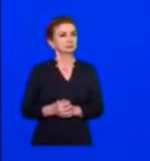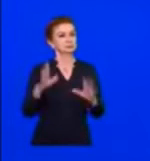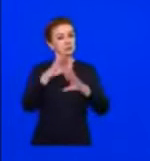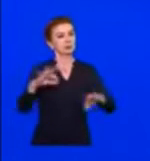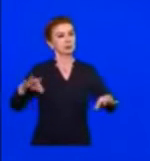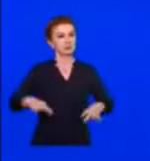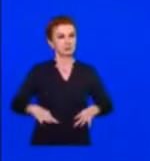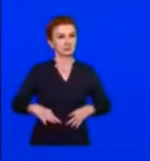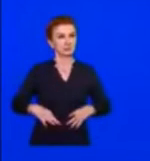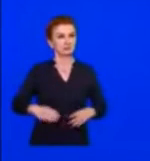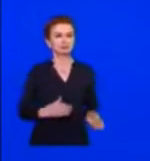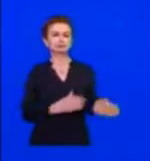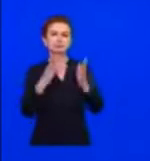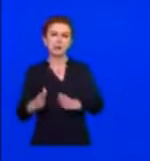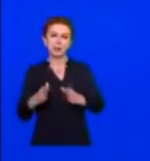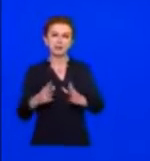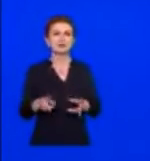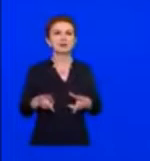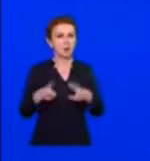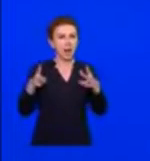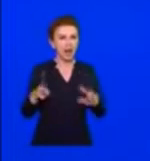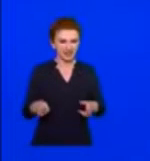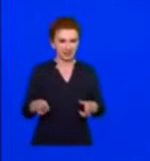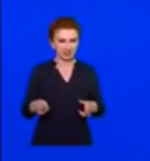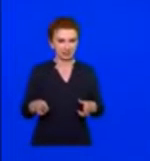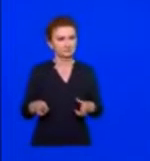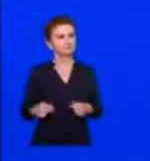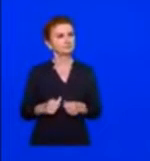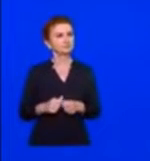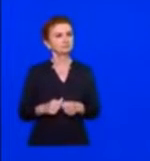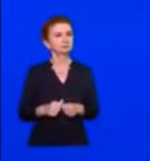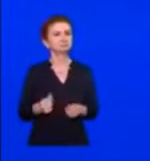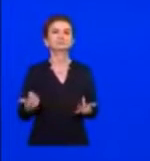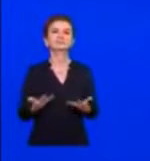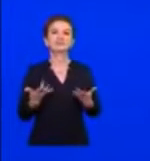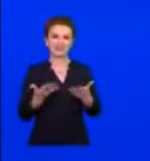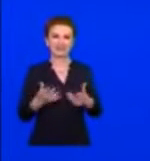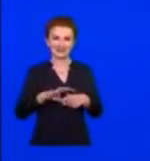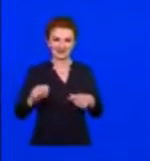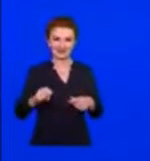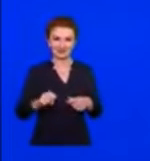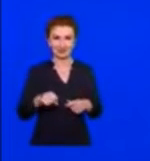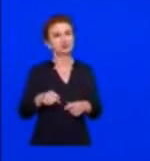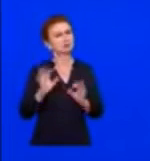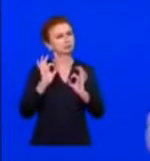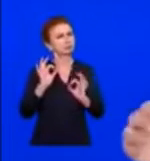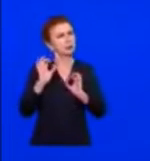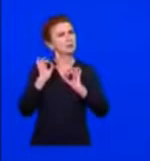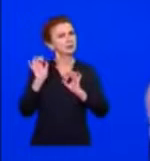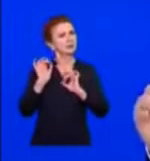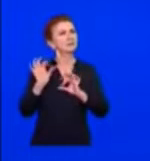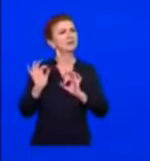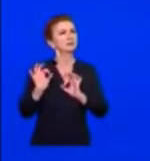Szanowni Państwo, ten kolejny etap redukowania obostrzeń to dobre wiadomości dla gospodarki, ale to